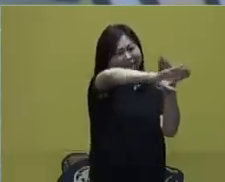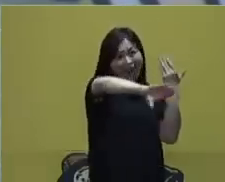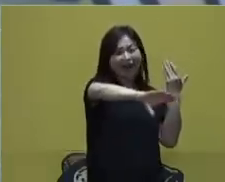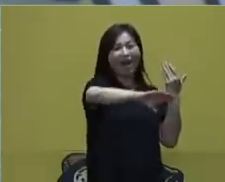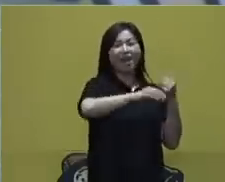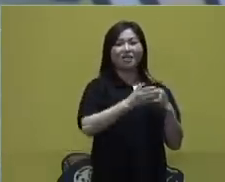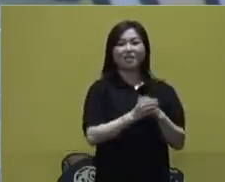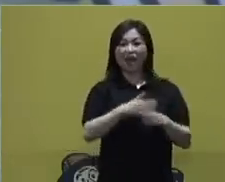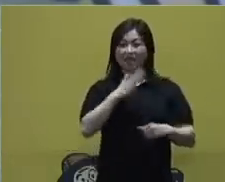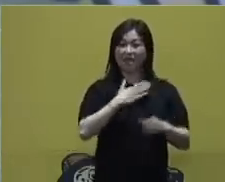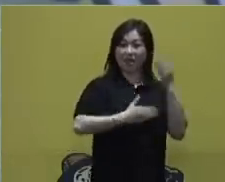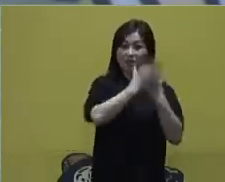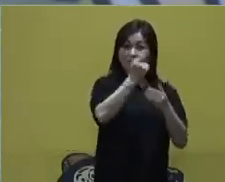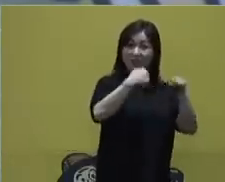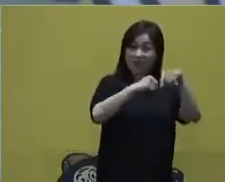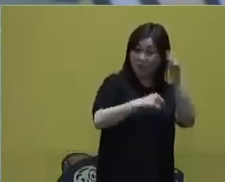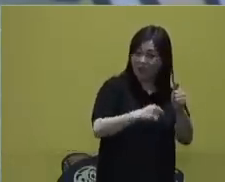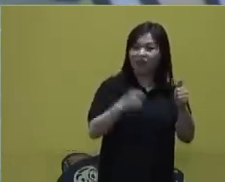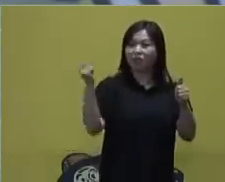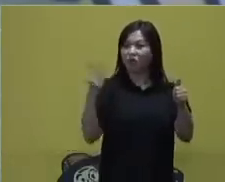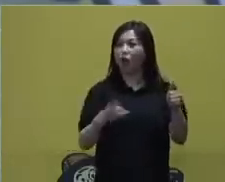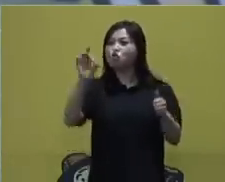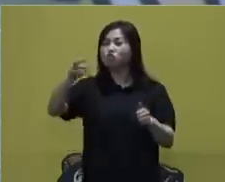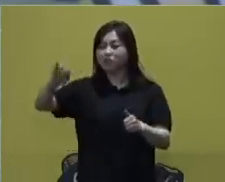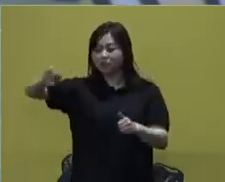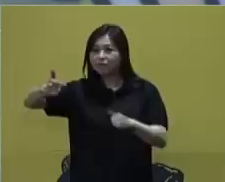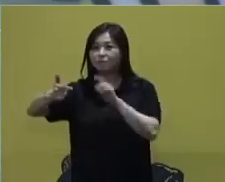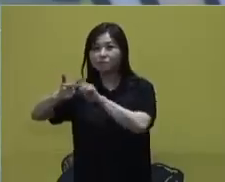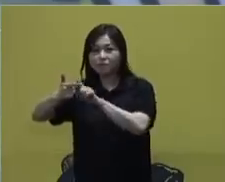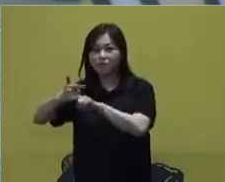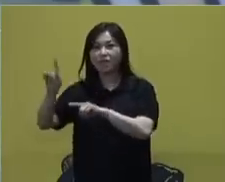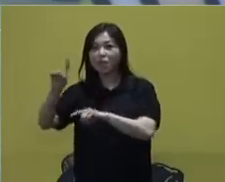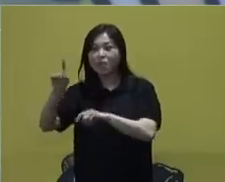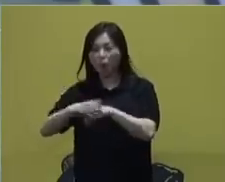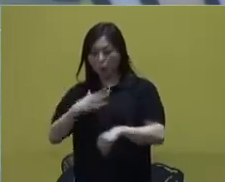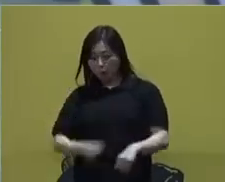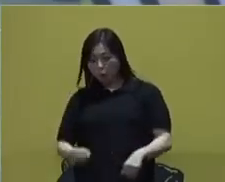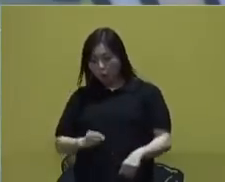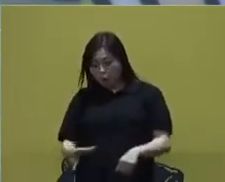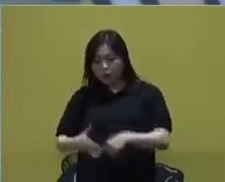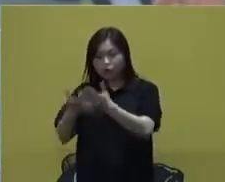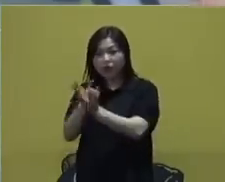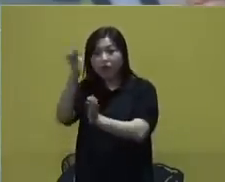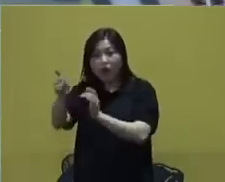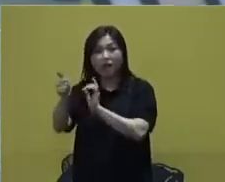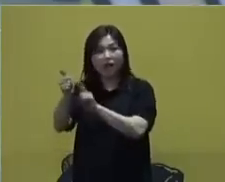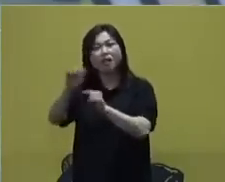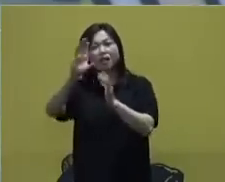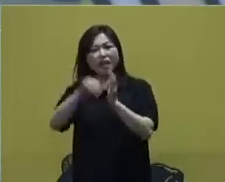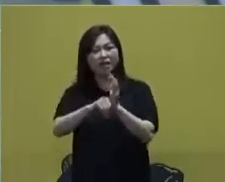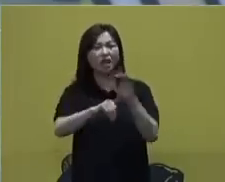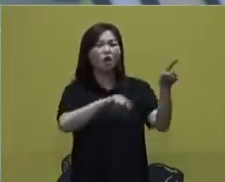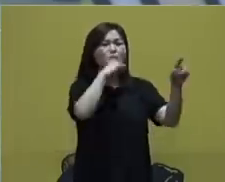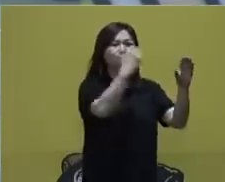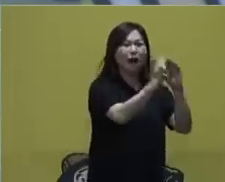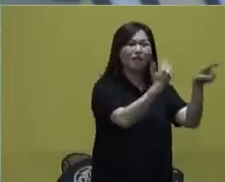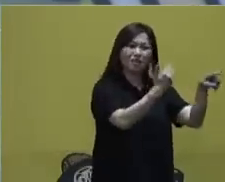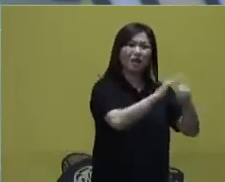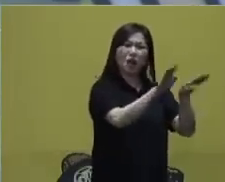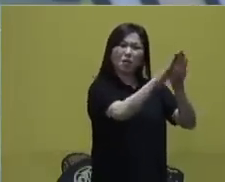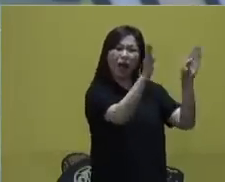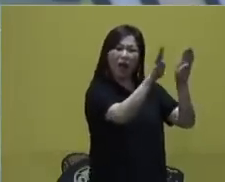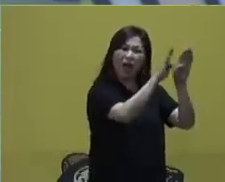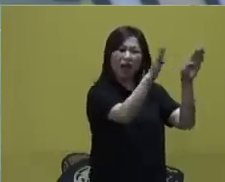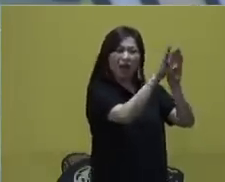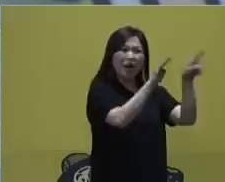복지부 장관하던 그 시절에 북한 김정일 위원장은 바깥 세상으로 나올까 말까 고민도 많이 그러다 보니까 사실은